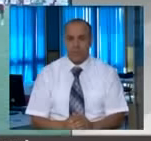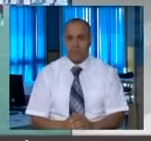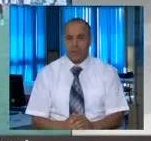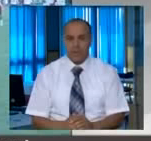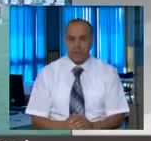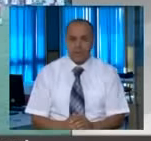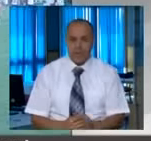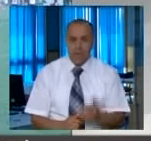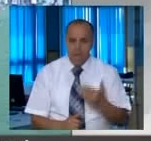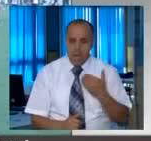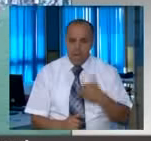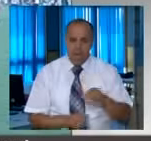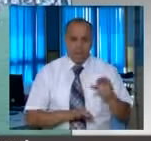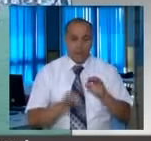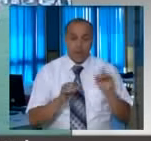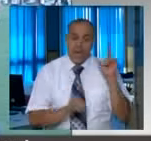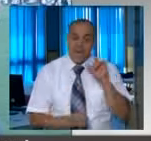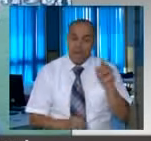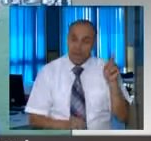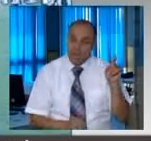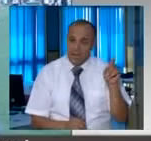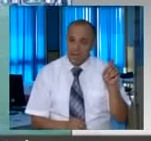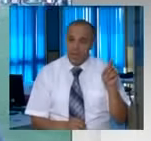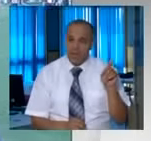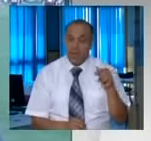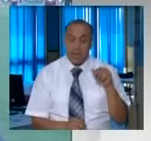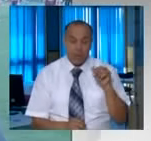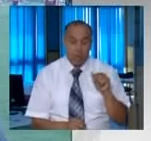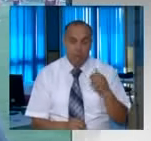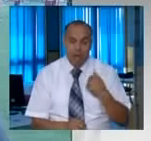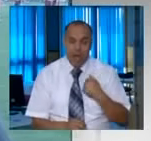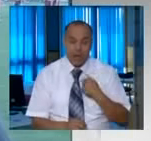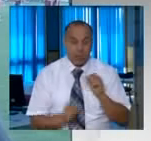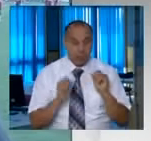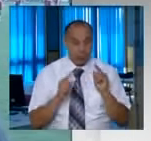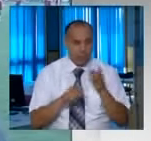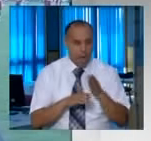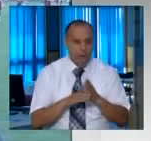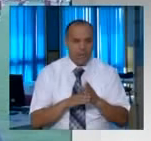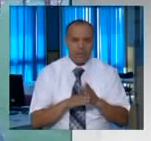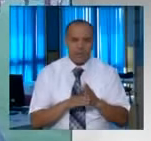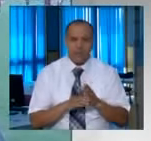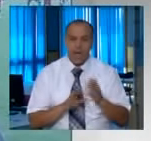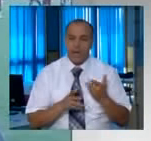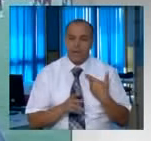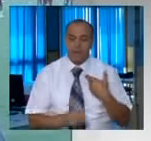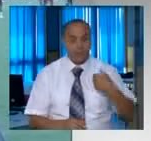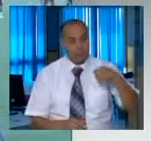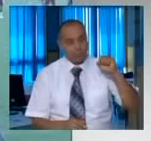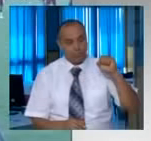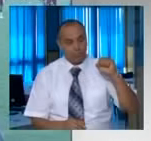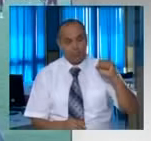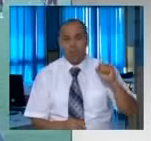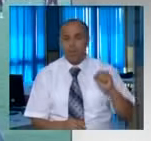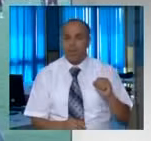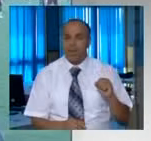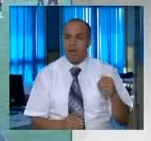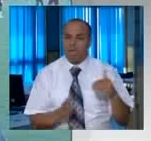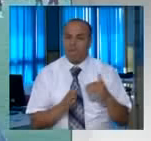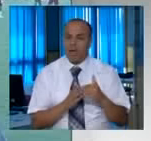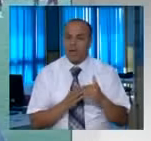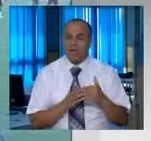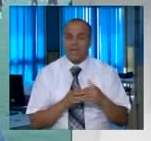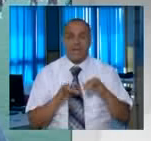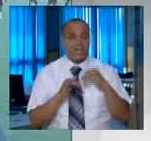فاصل بينه وبين منتخب الليبيري، بإذن الله نكونوا حاضرين كما يلزم باش نجموا نترشحوا لنهاية كأس